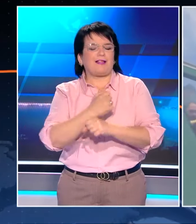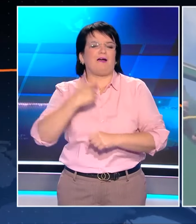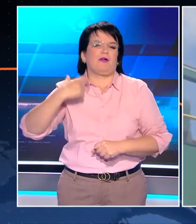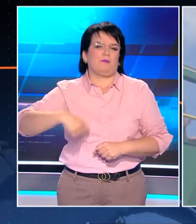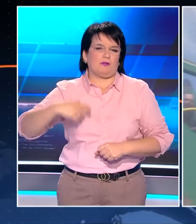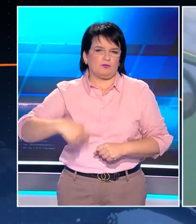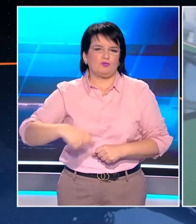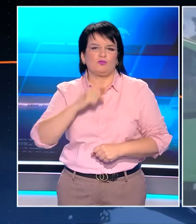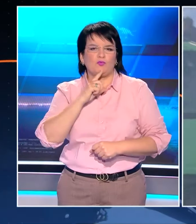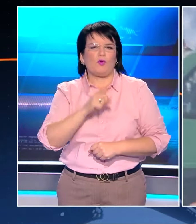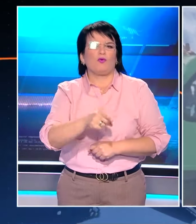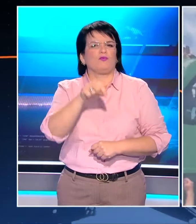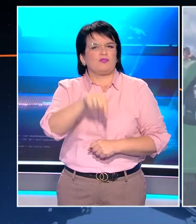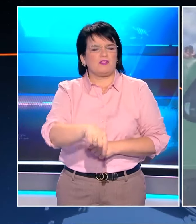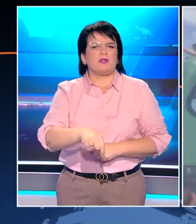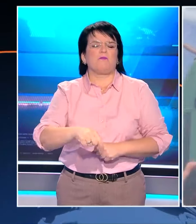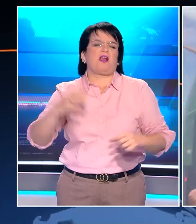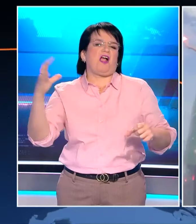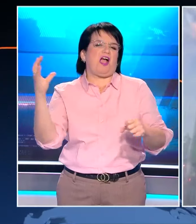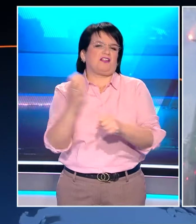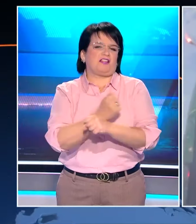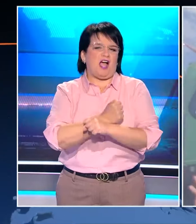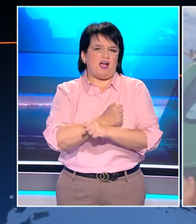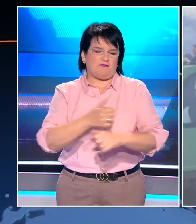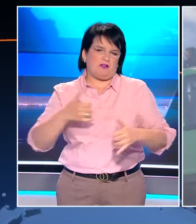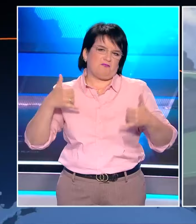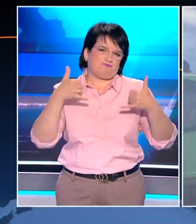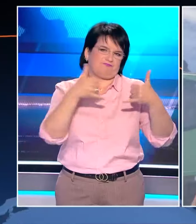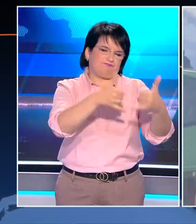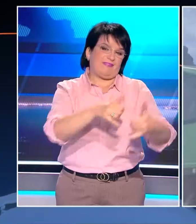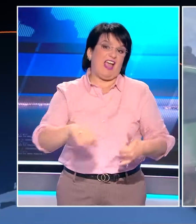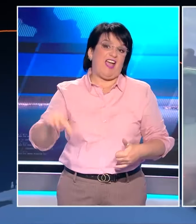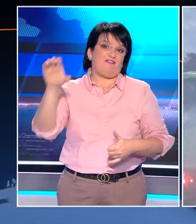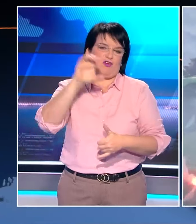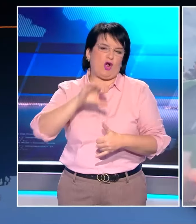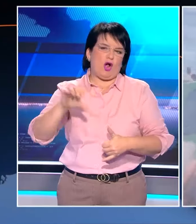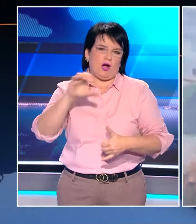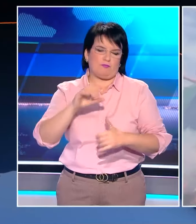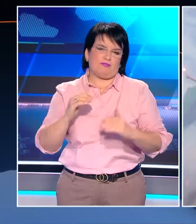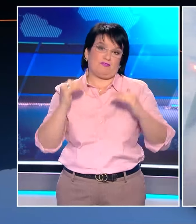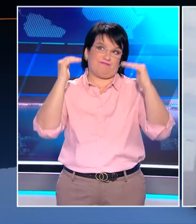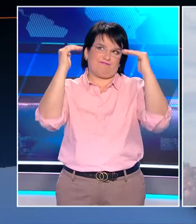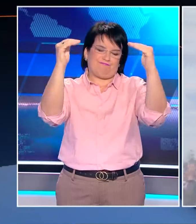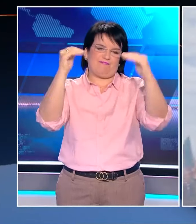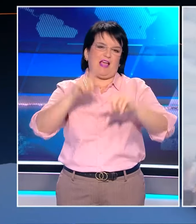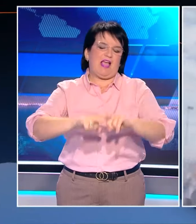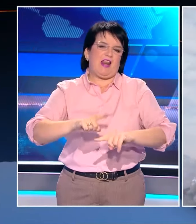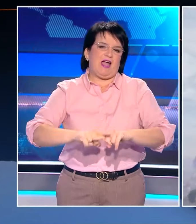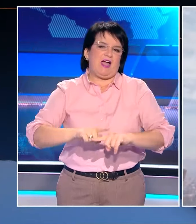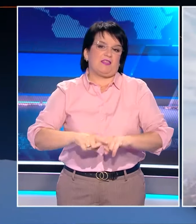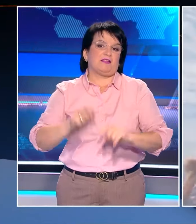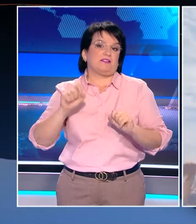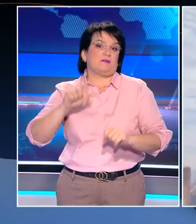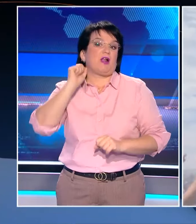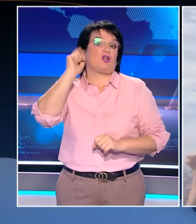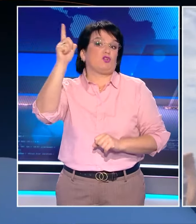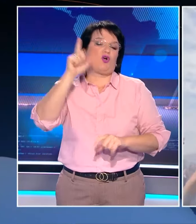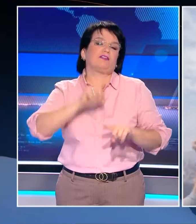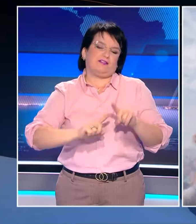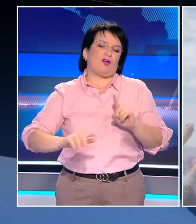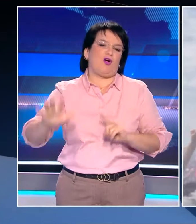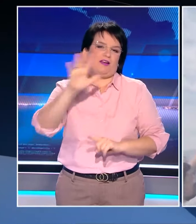κύριος Αταμάν τα κατάφερε. Ο Παναθηναϊκός έφερε το ευρωπαϊκό εκεί που θα έπρεπε, στην Ελλάδα, τη χώρα μας. Ναι. Σήμερα γιορτάζει, νομίζω, όλη η